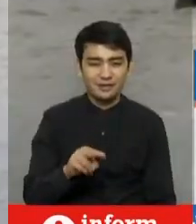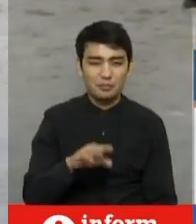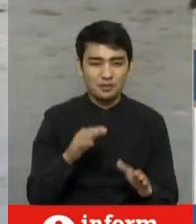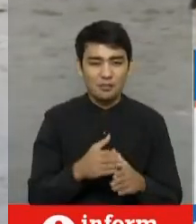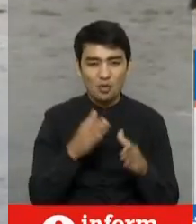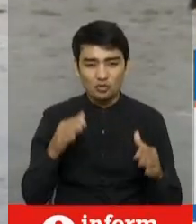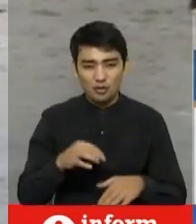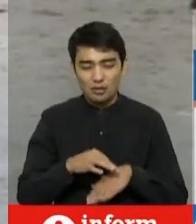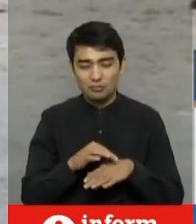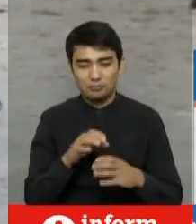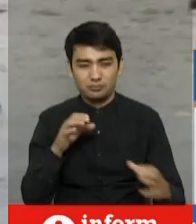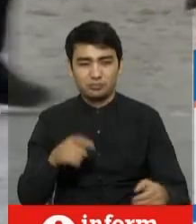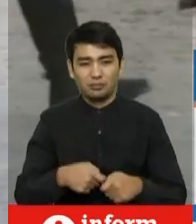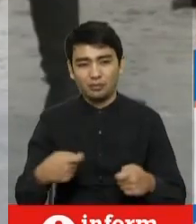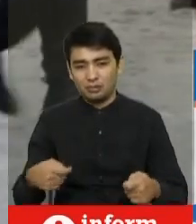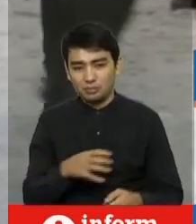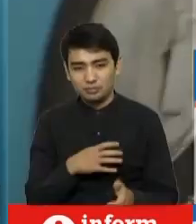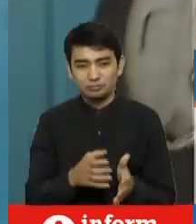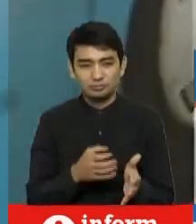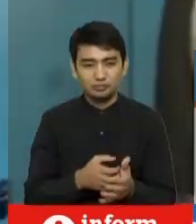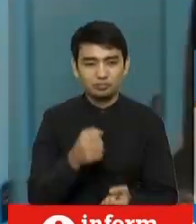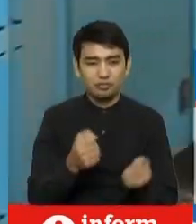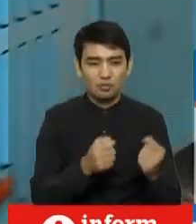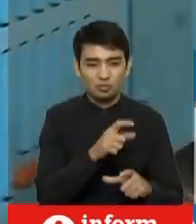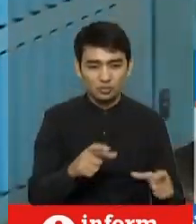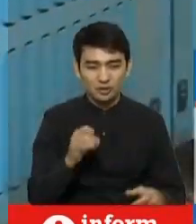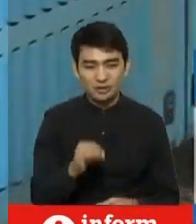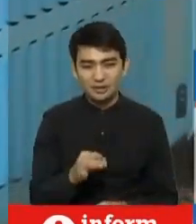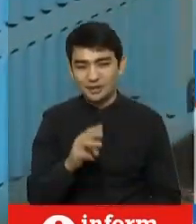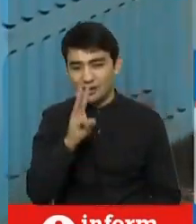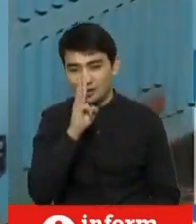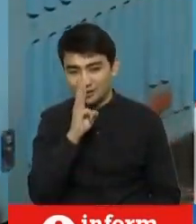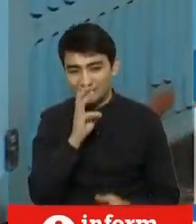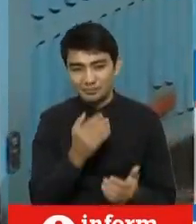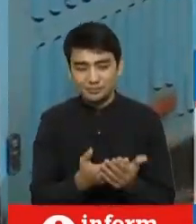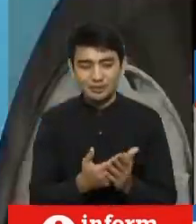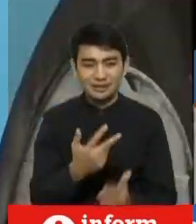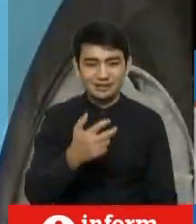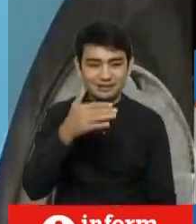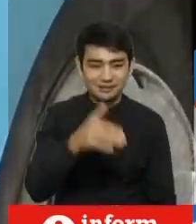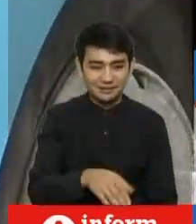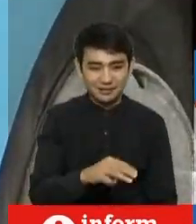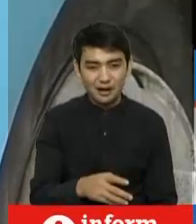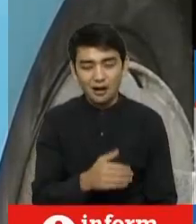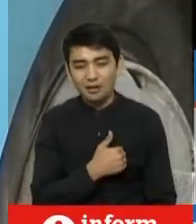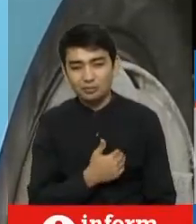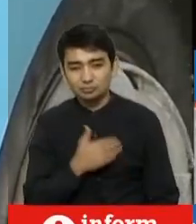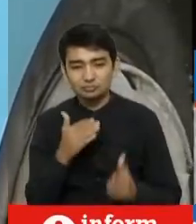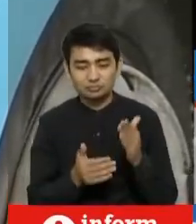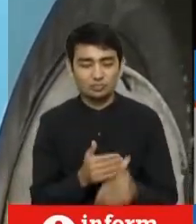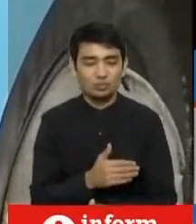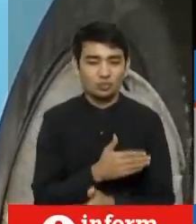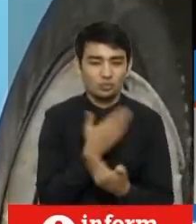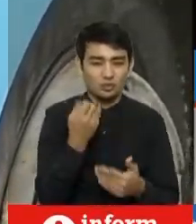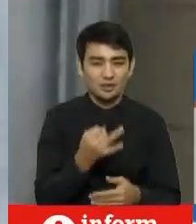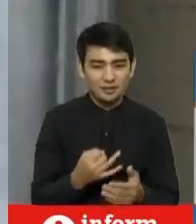большой интервал между ними, объясняет дефицитом водителей. Говорит, даже при зарплате в среднем в 300 тысяч тенге желающих работать нет. Что